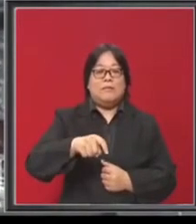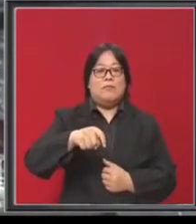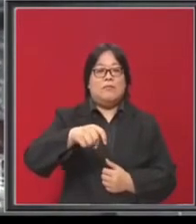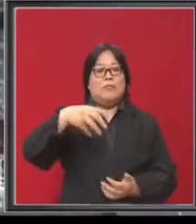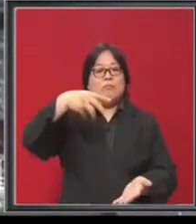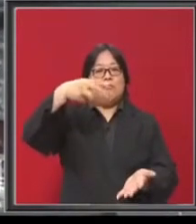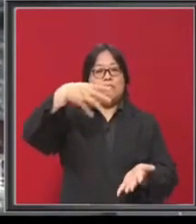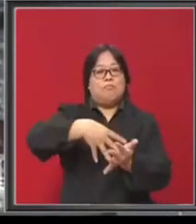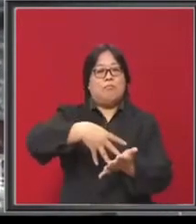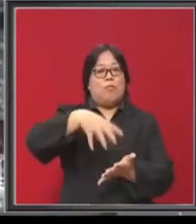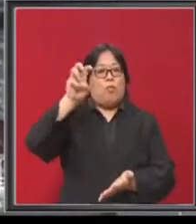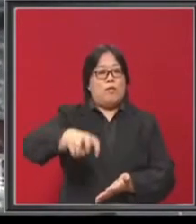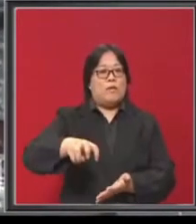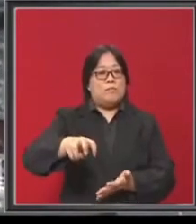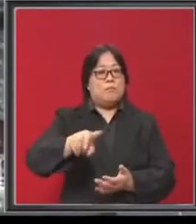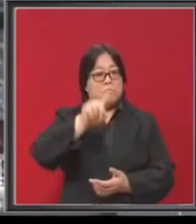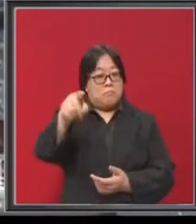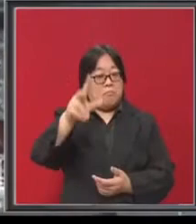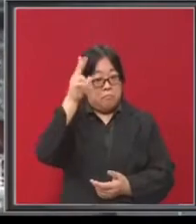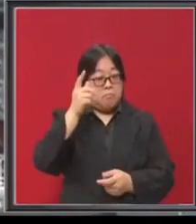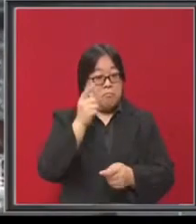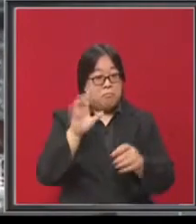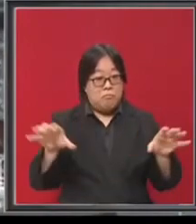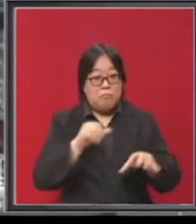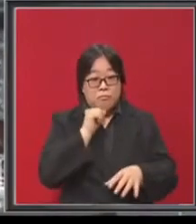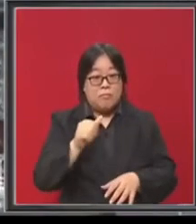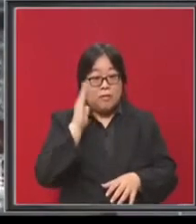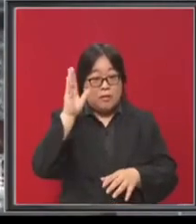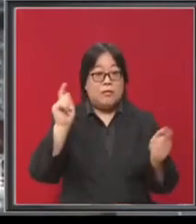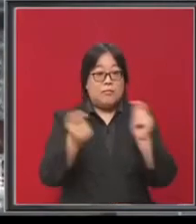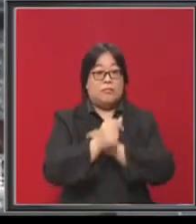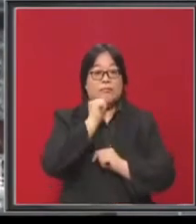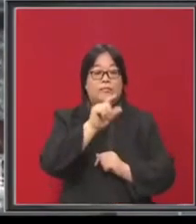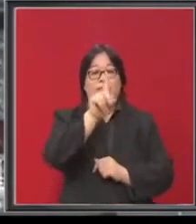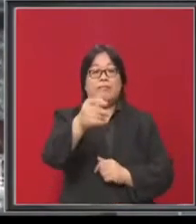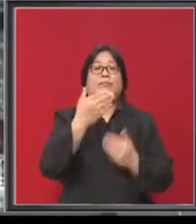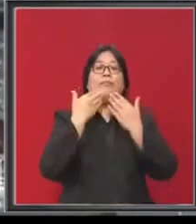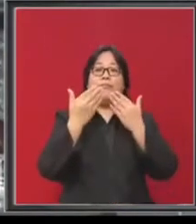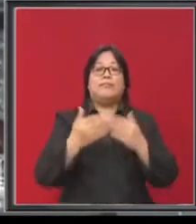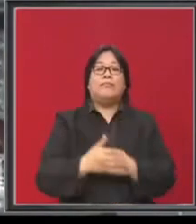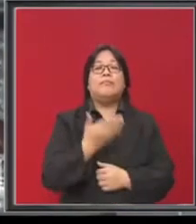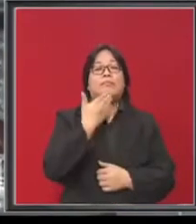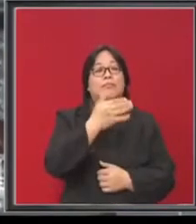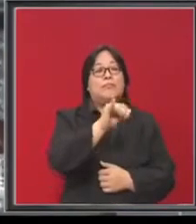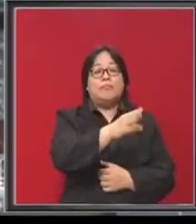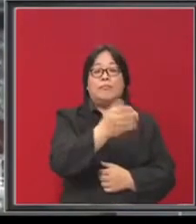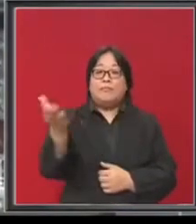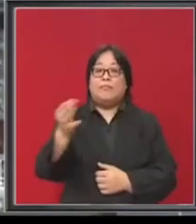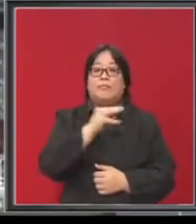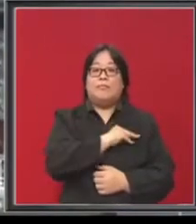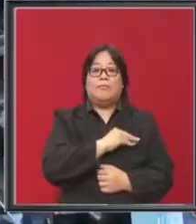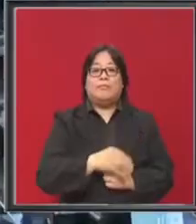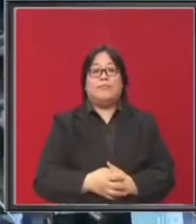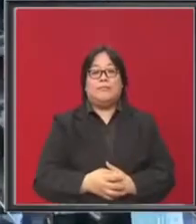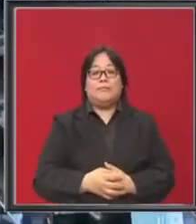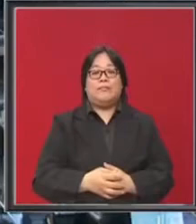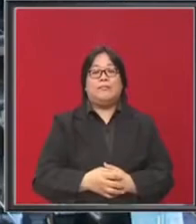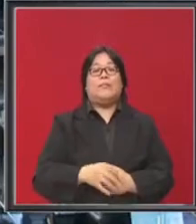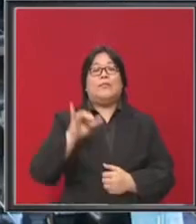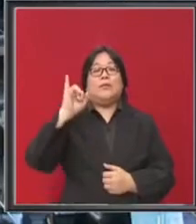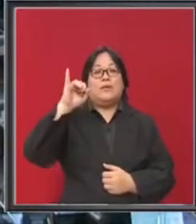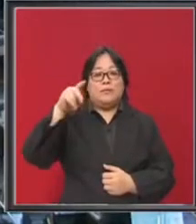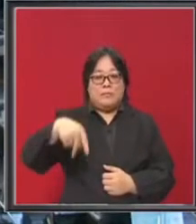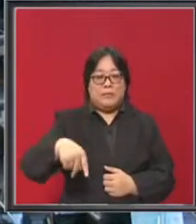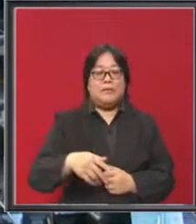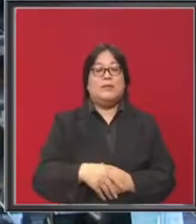trade mereka kerajaan bercadang untuk melaksanakan partai masih percaya mama silikon nyawa menteri jadi